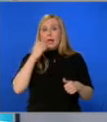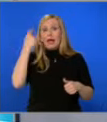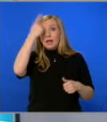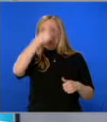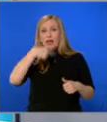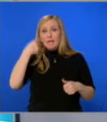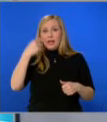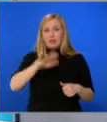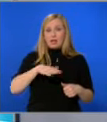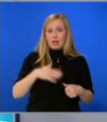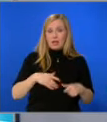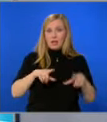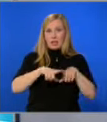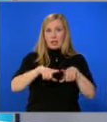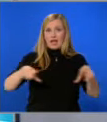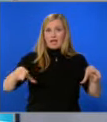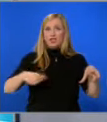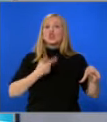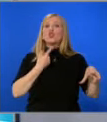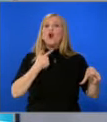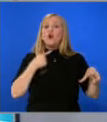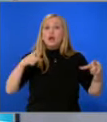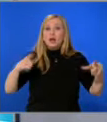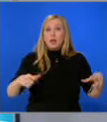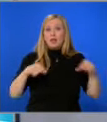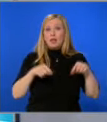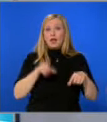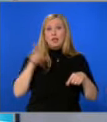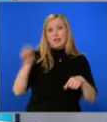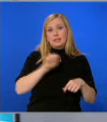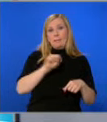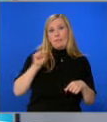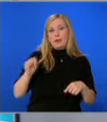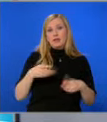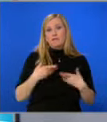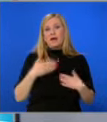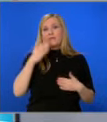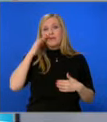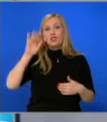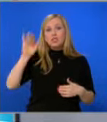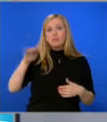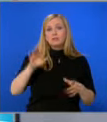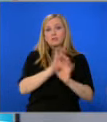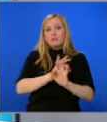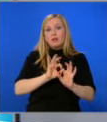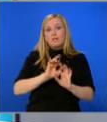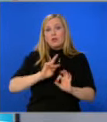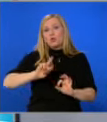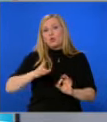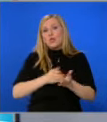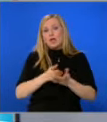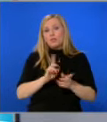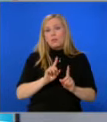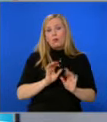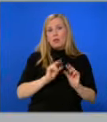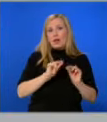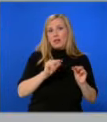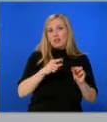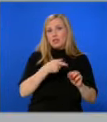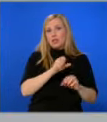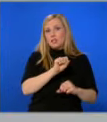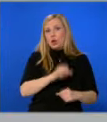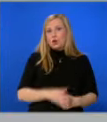на тортата, на новогодишната торта на тези хора. Абсолютни фашисти. По никакъв друг начин не могат да ги определят тези хора.